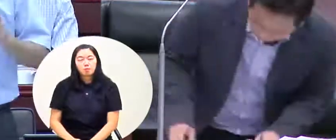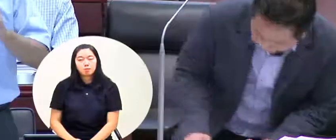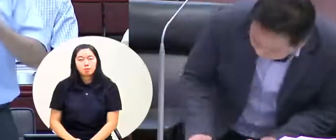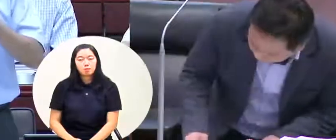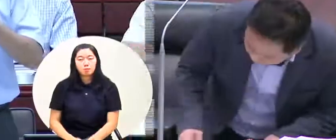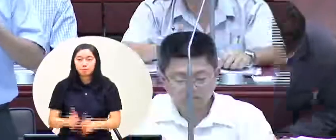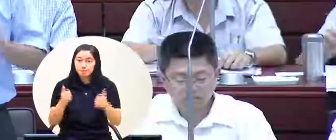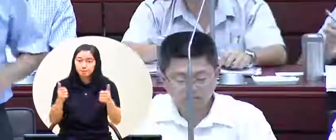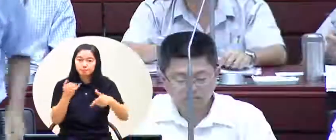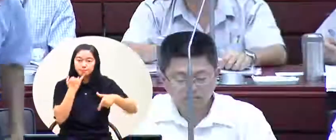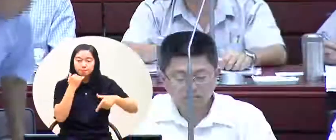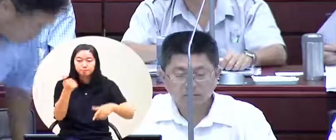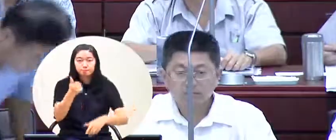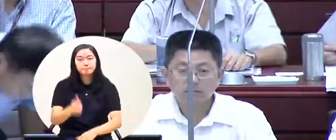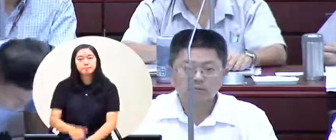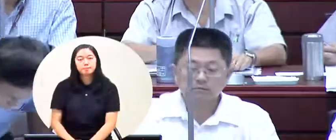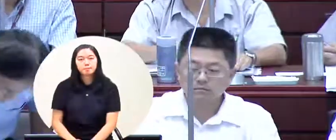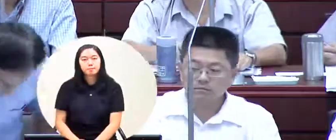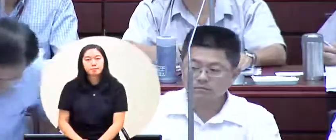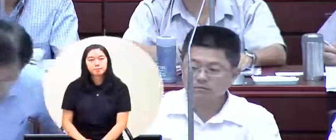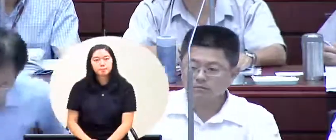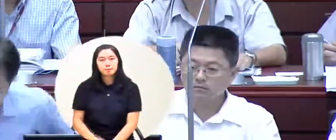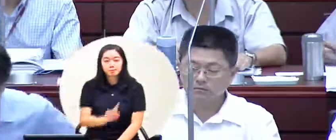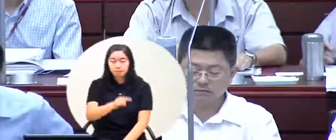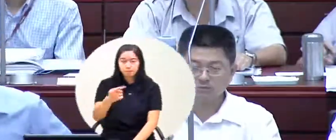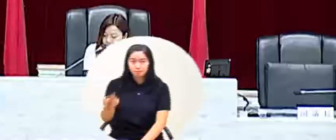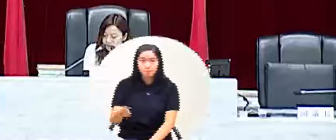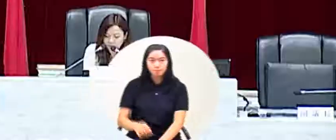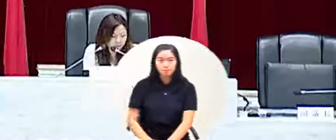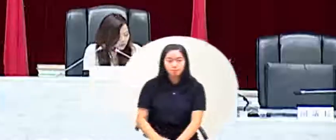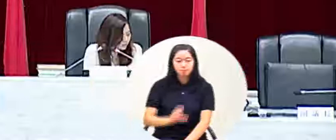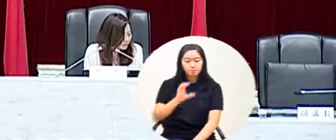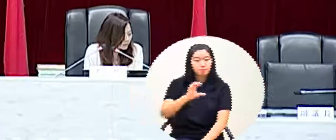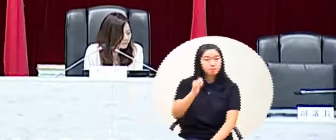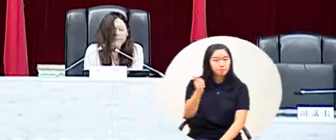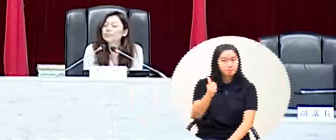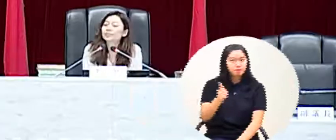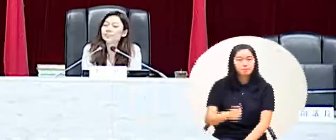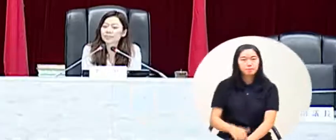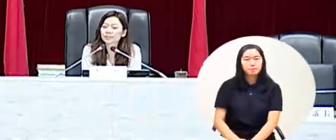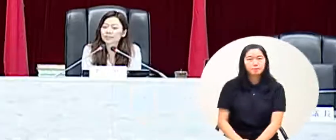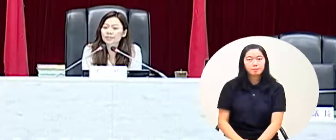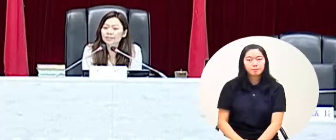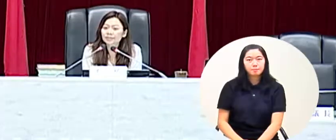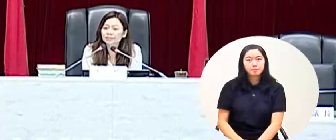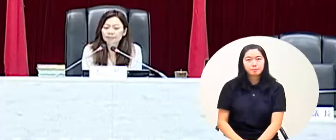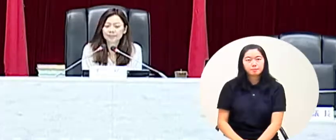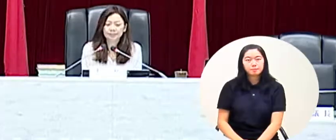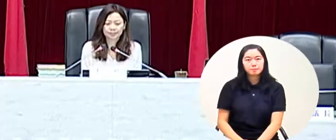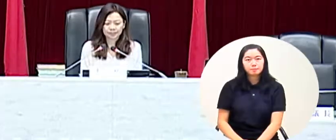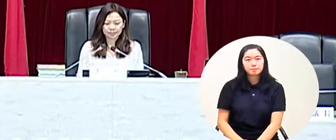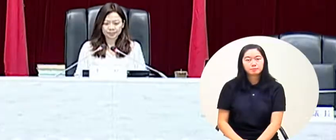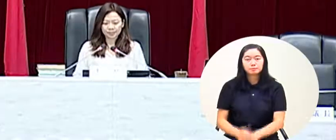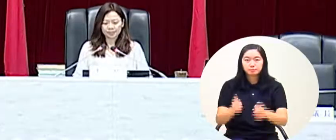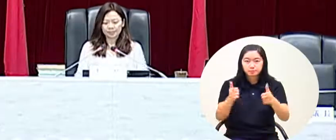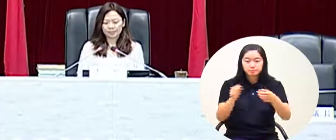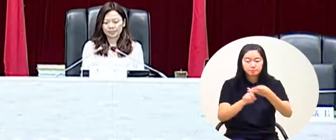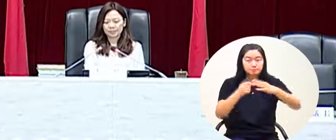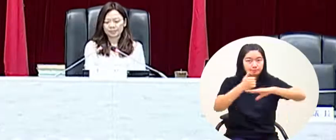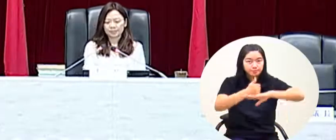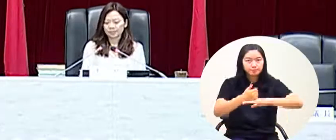好，谢谢何全峰何议员的质询，接下来请方信渊方议员质询。 好，谢谢主席